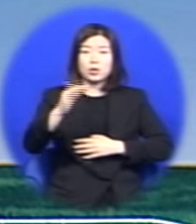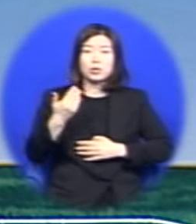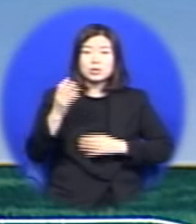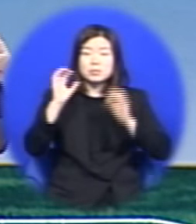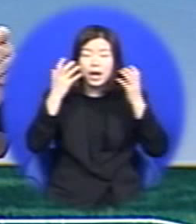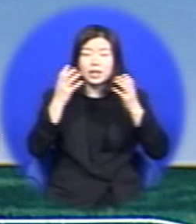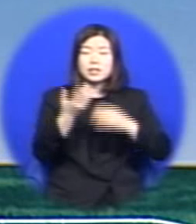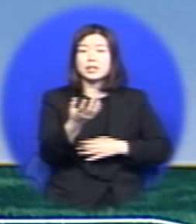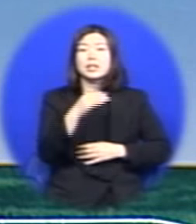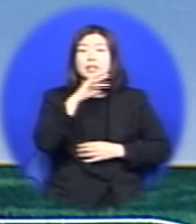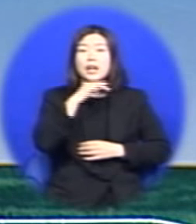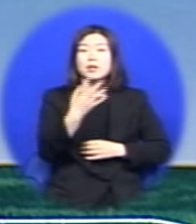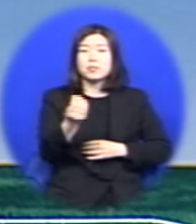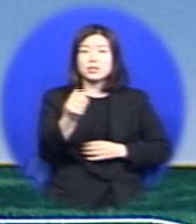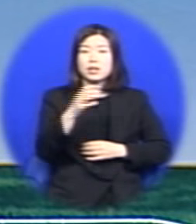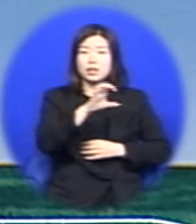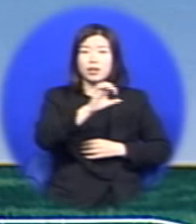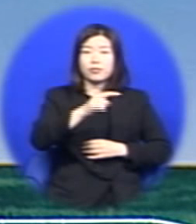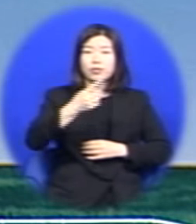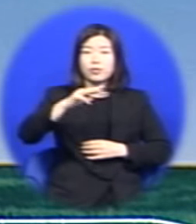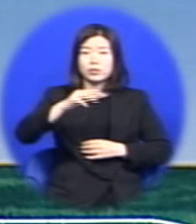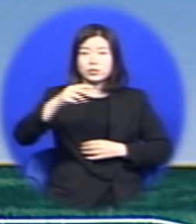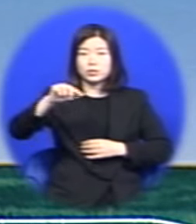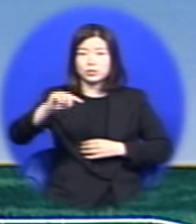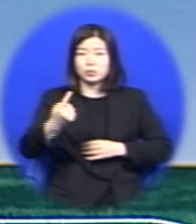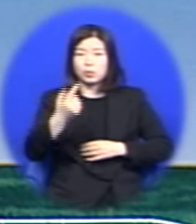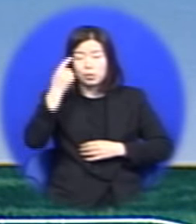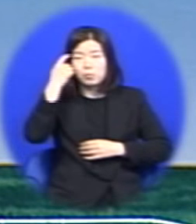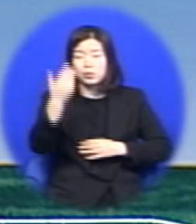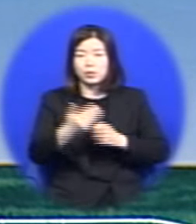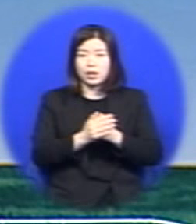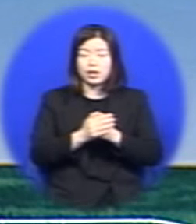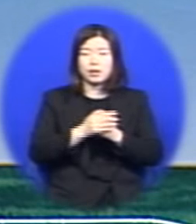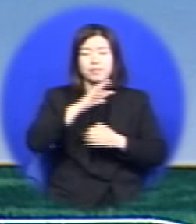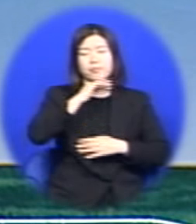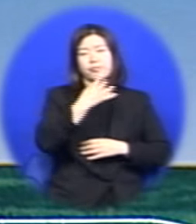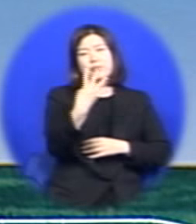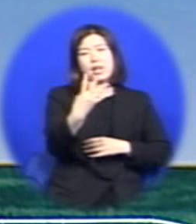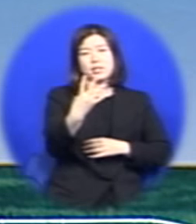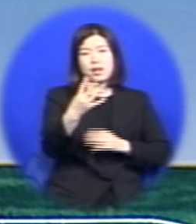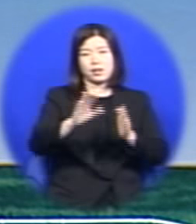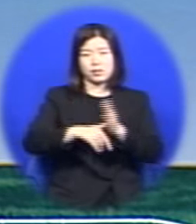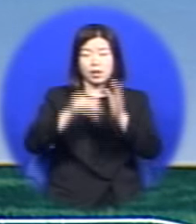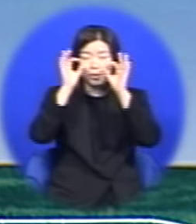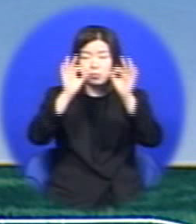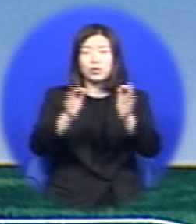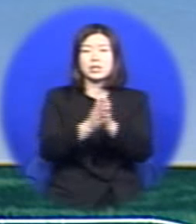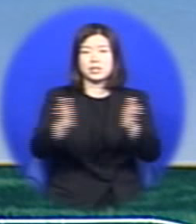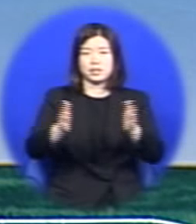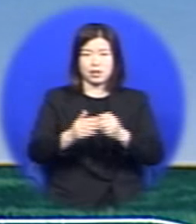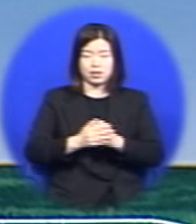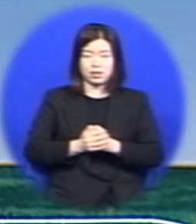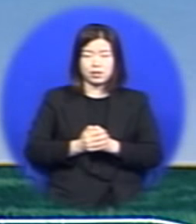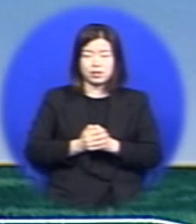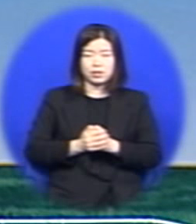살쯤 포르노물을 보는 줄 아십니까? 4살 때부터 벌써 포르노물을 봅니다.